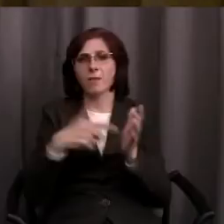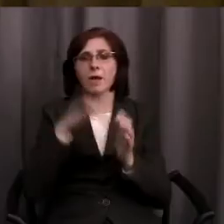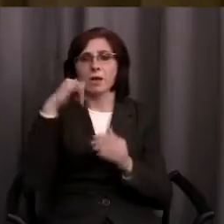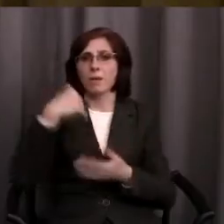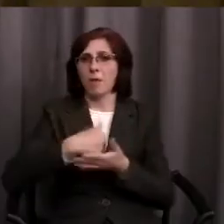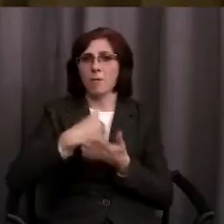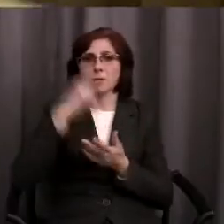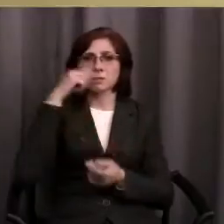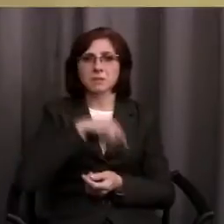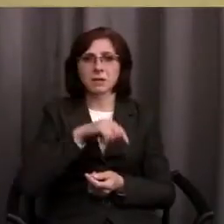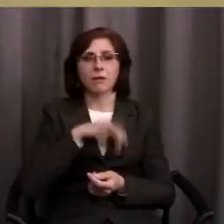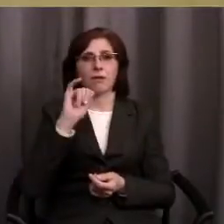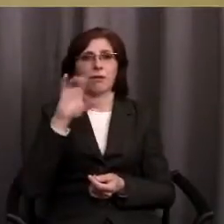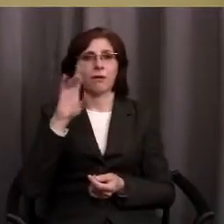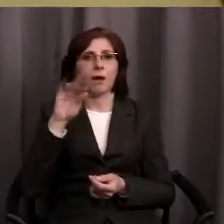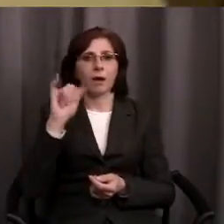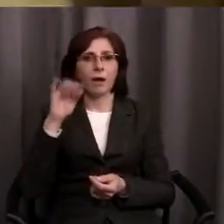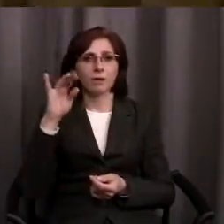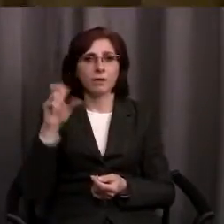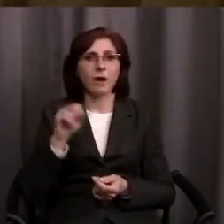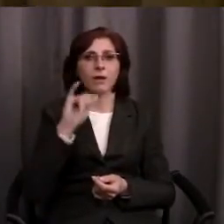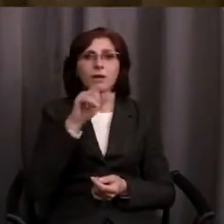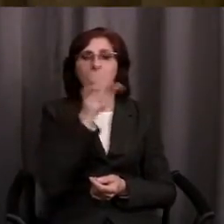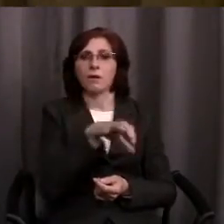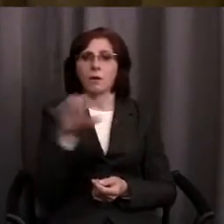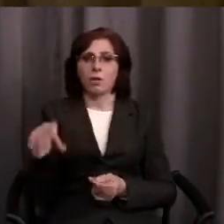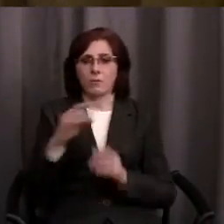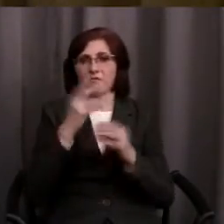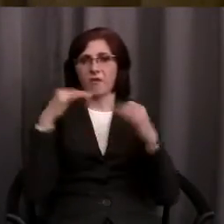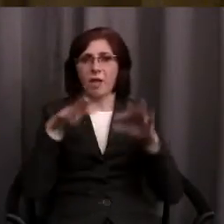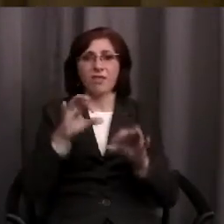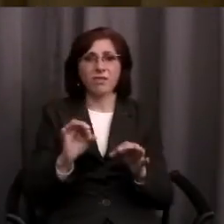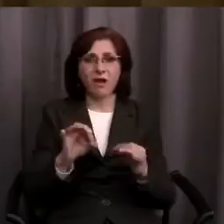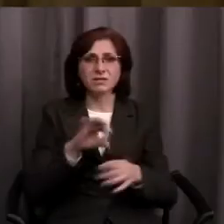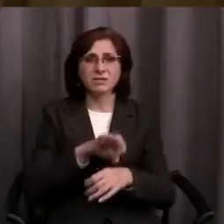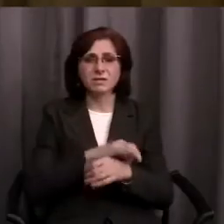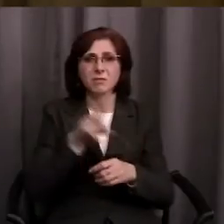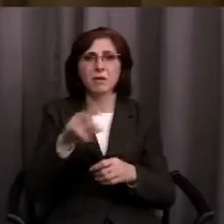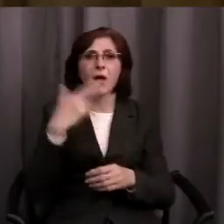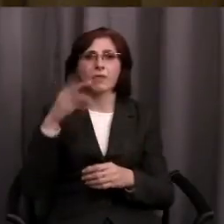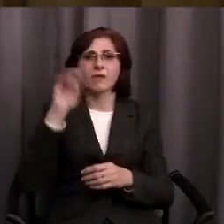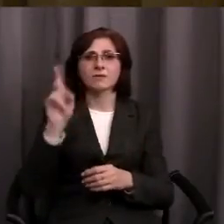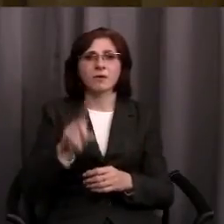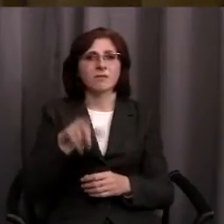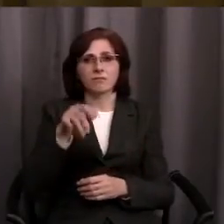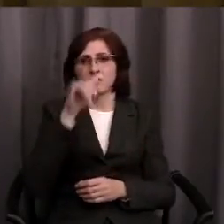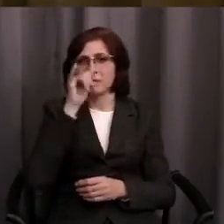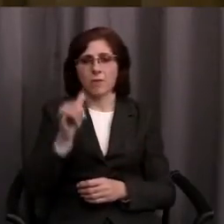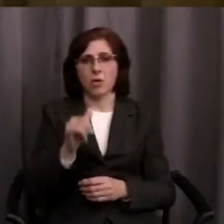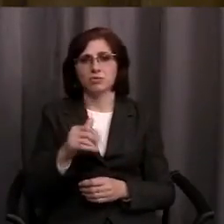pomocy psychiatry, i geriatry. Nie da się tego w żaden sposób w obecnym systemie Narodowego Funduszu